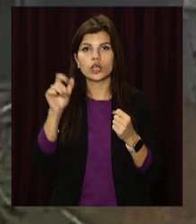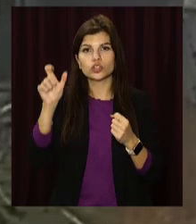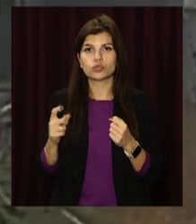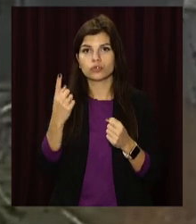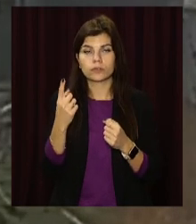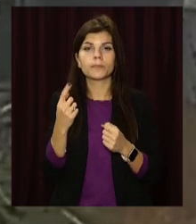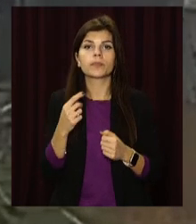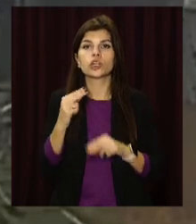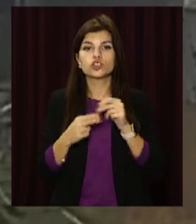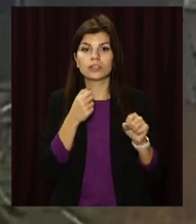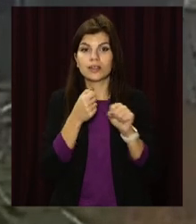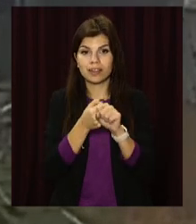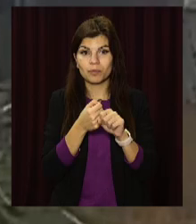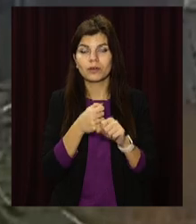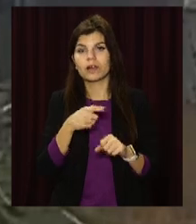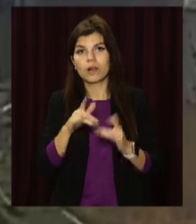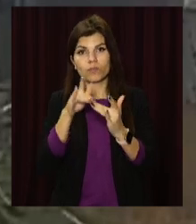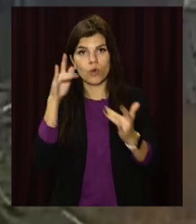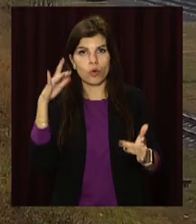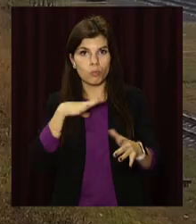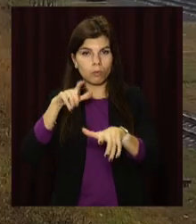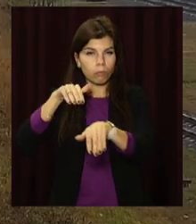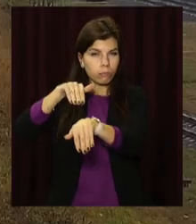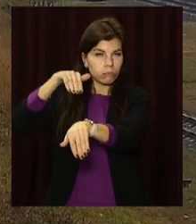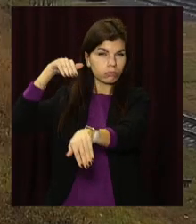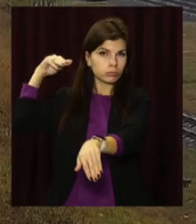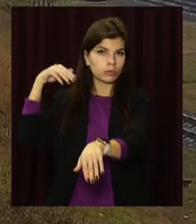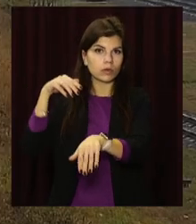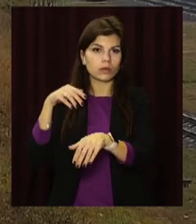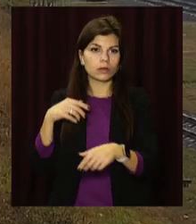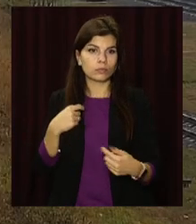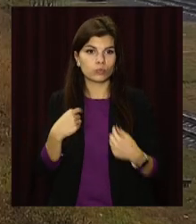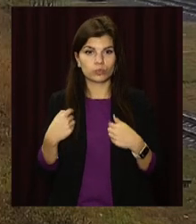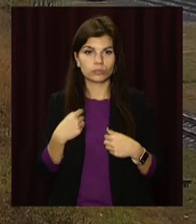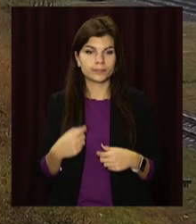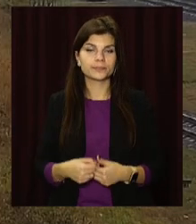пасажир. Через ДТП на мосту утворився великий затор.